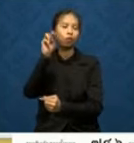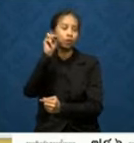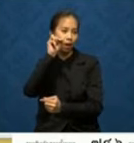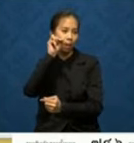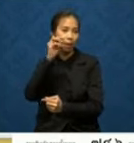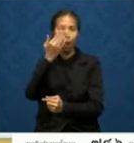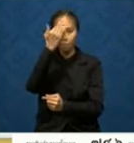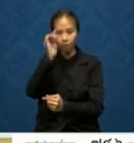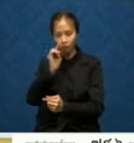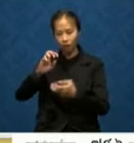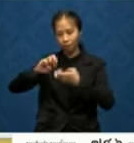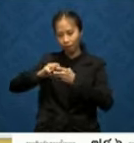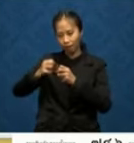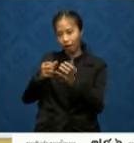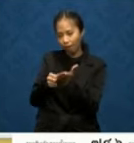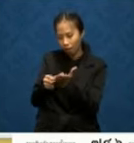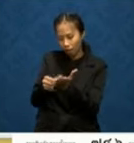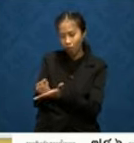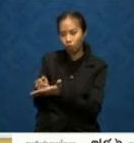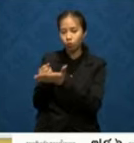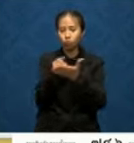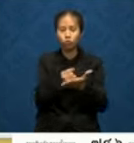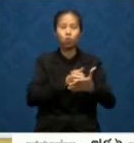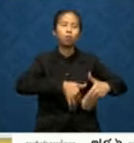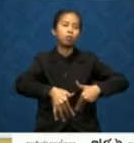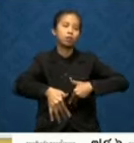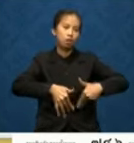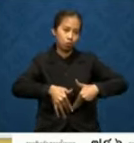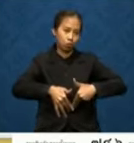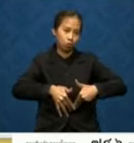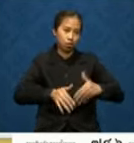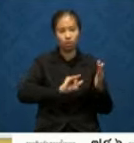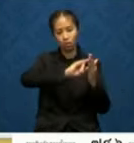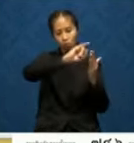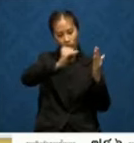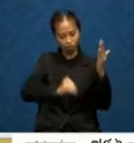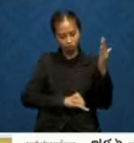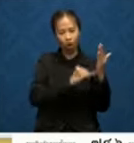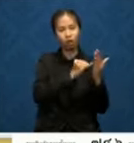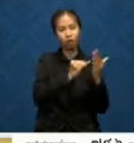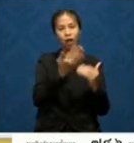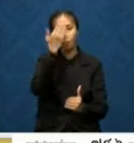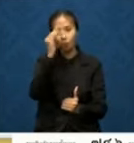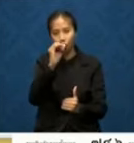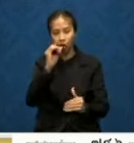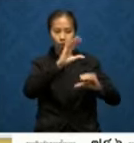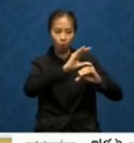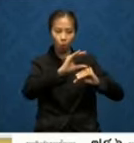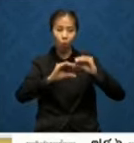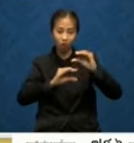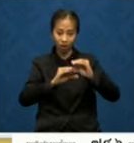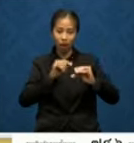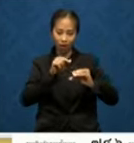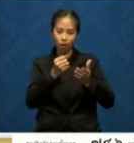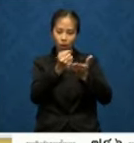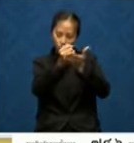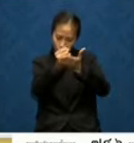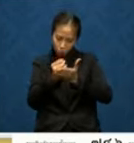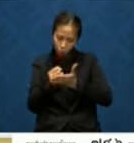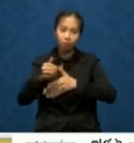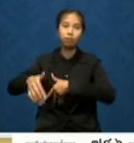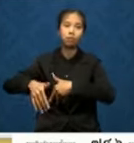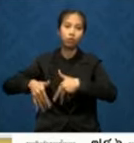ให้กับประชาชนและพี่น้องที่อยู่ในชนบทด้วยครับเพราะว่าโครงการแต่ละแห่งสามารถช่วยประชาชน